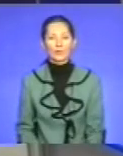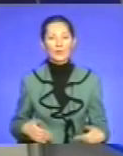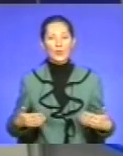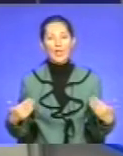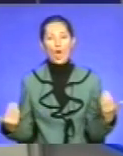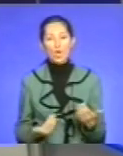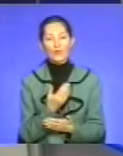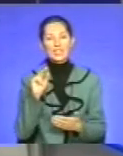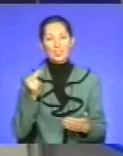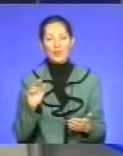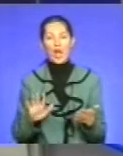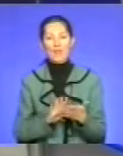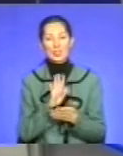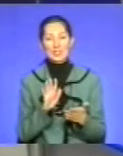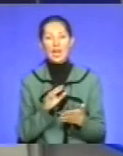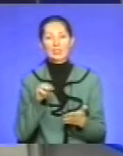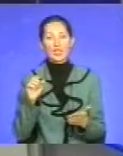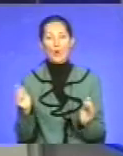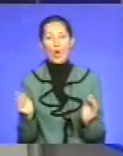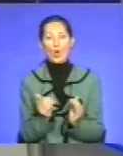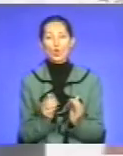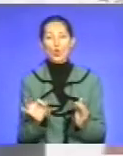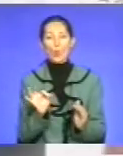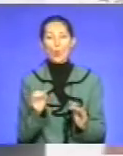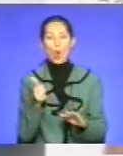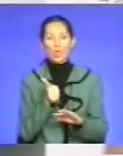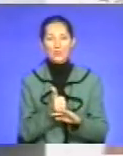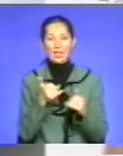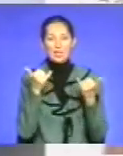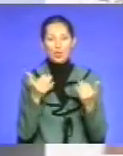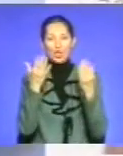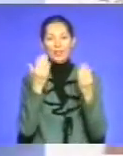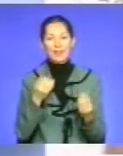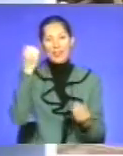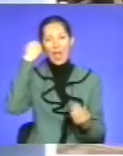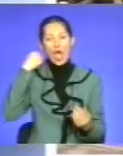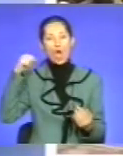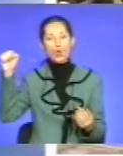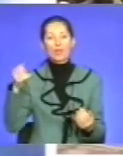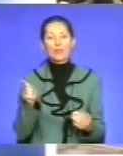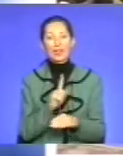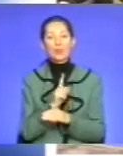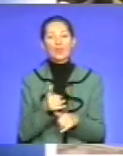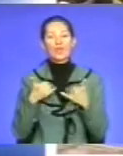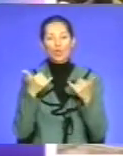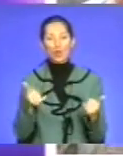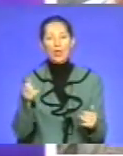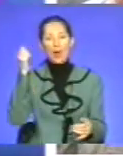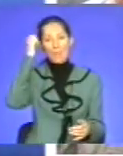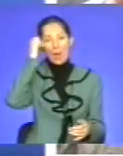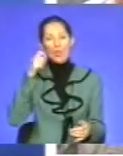Вітаю, новини четверга у «Вістях ТТБ». Коротко про головне. Сьогодні День героїв. Тернопільщина вшанувала пам'ять українських